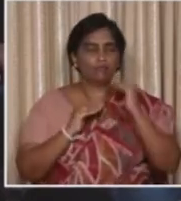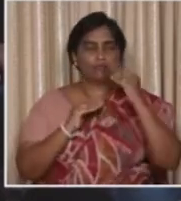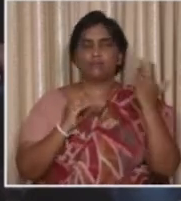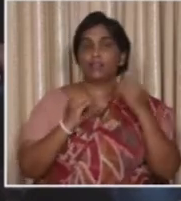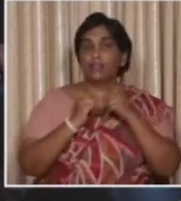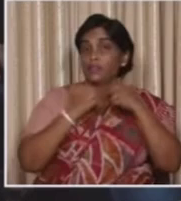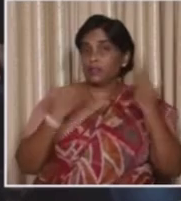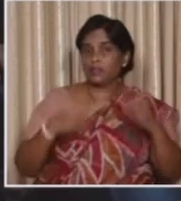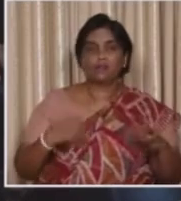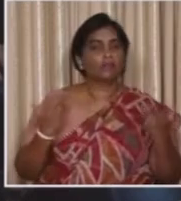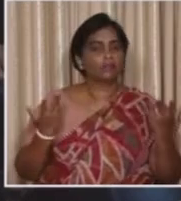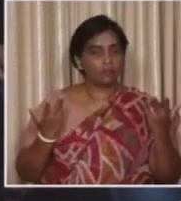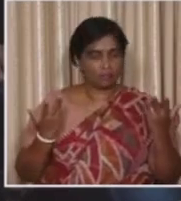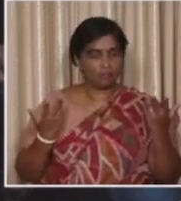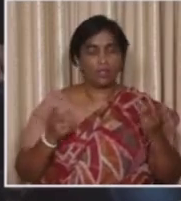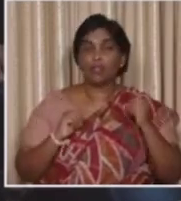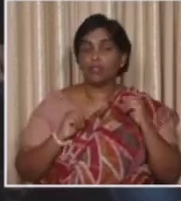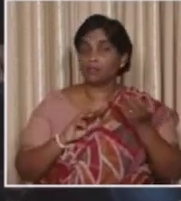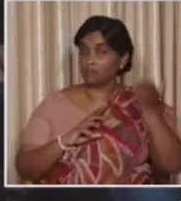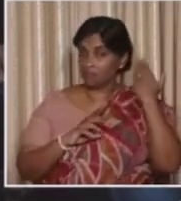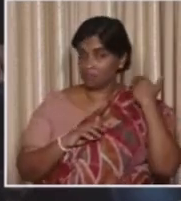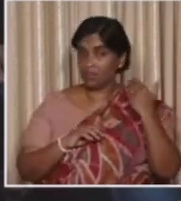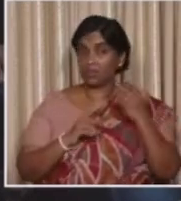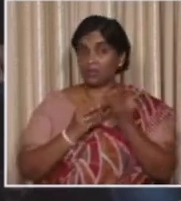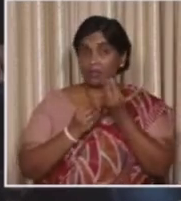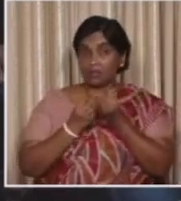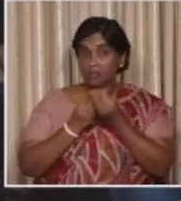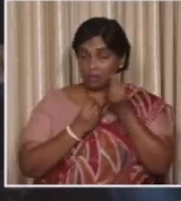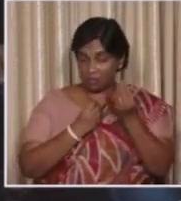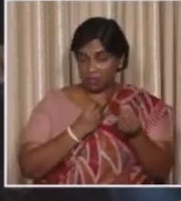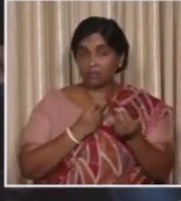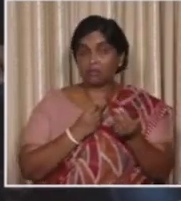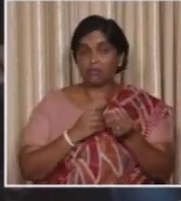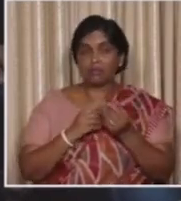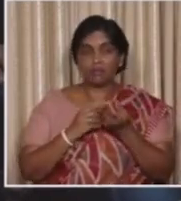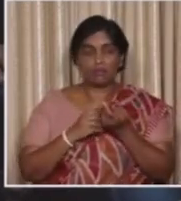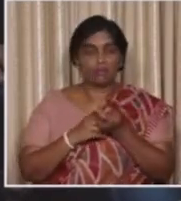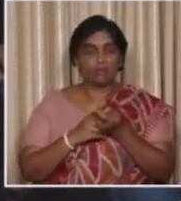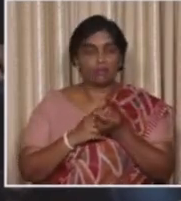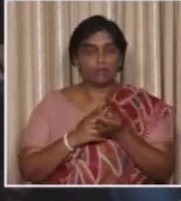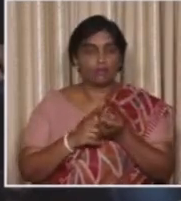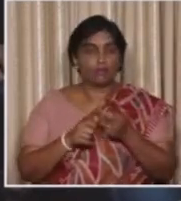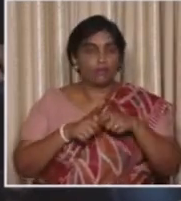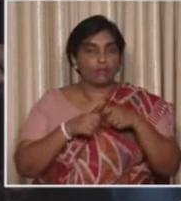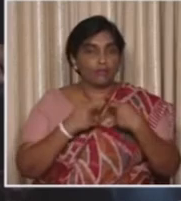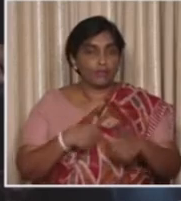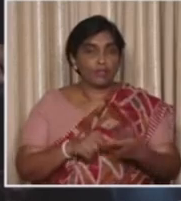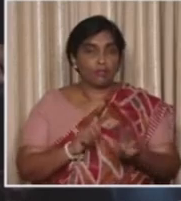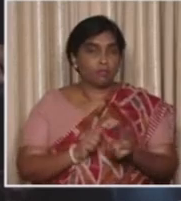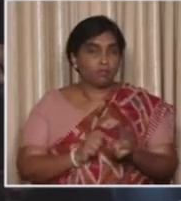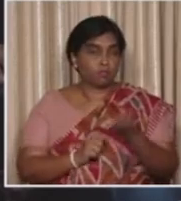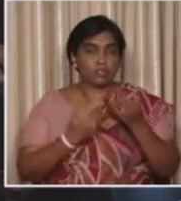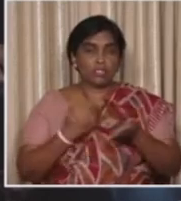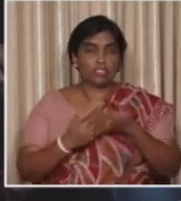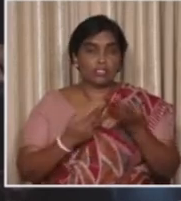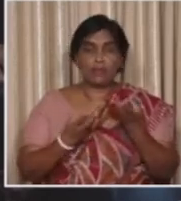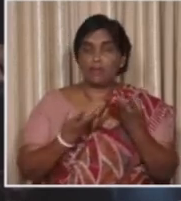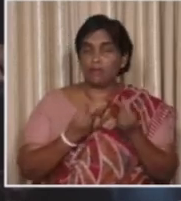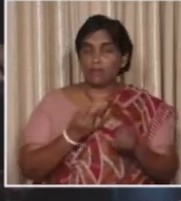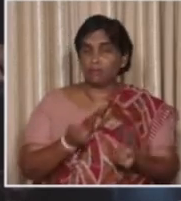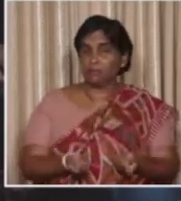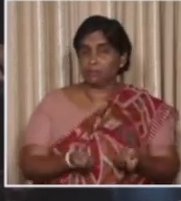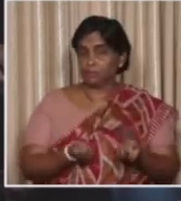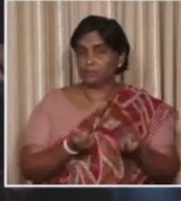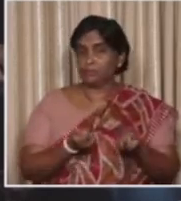ඉවර කරලා නැහැ. මොකද එදා දීපු මුදලෙන් මේ වැඩිවෙන උපකරණ සහ සිමෙන්ති වැලි